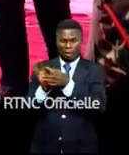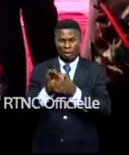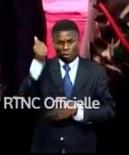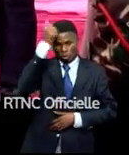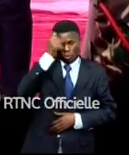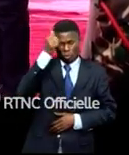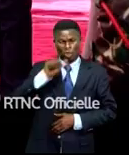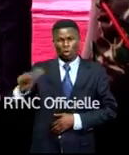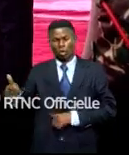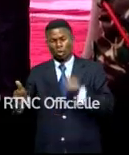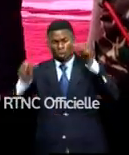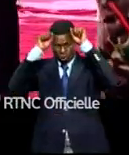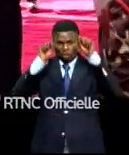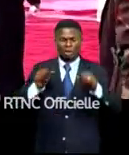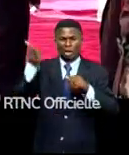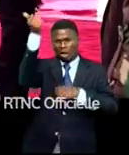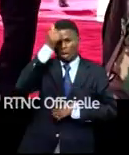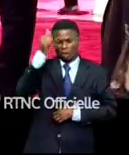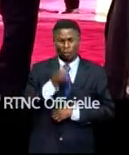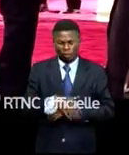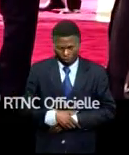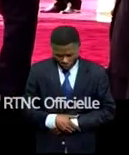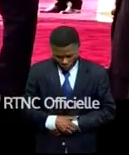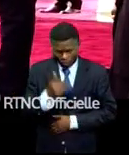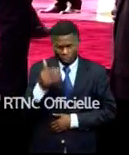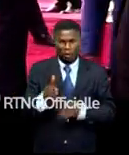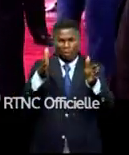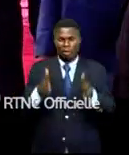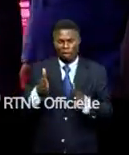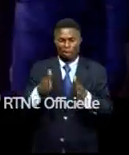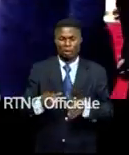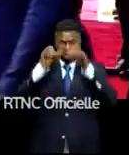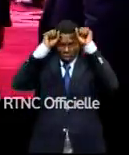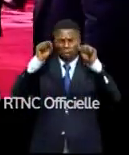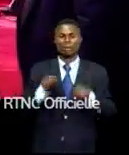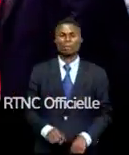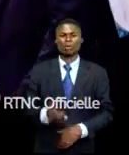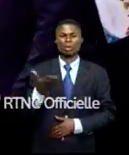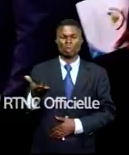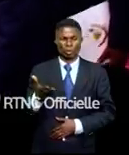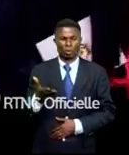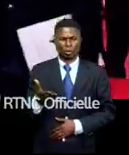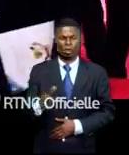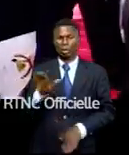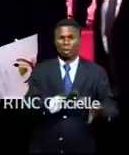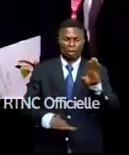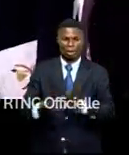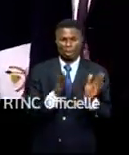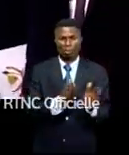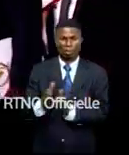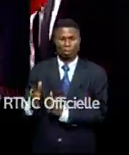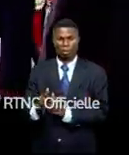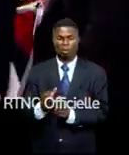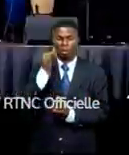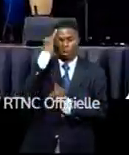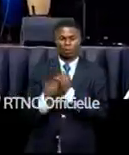africaine et tous les autres chefs d'État se sont inclinés tour à tour devant la dépouille mortelle de l'illustre disparu. Sa mise en terre est prévue en fin